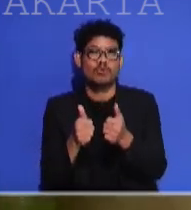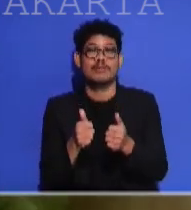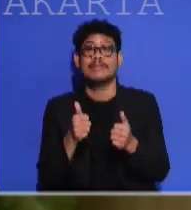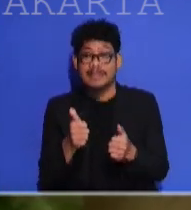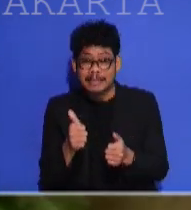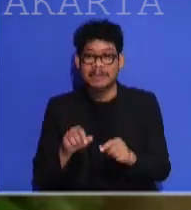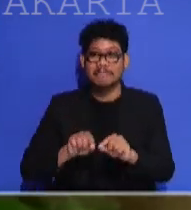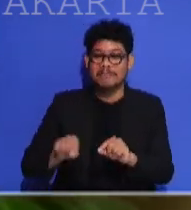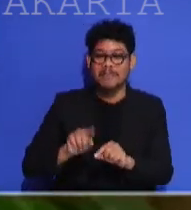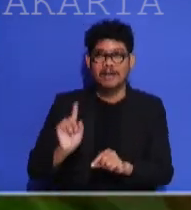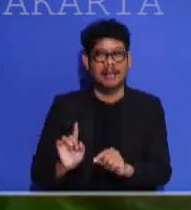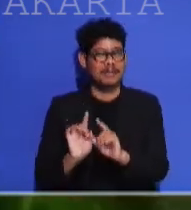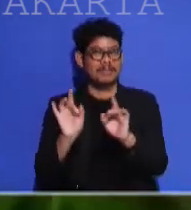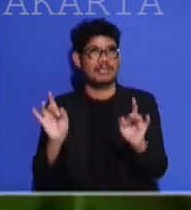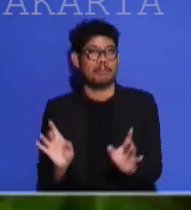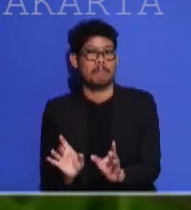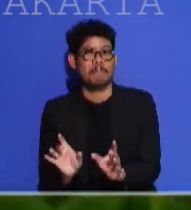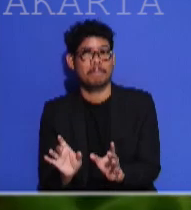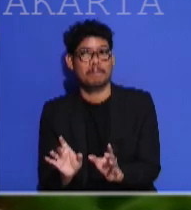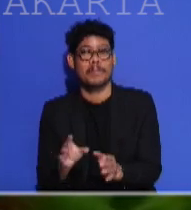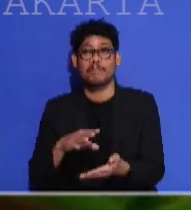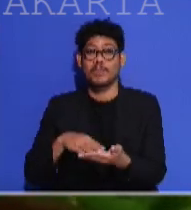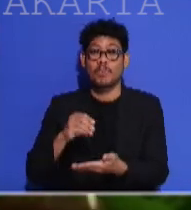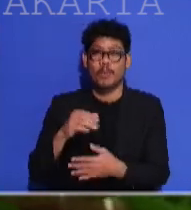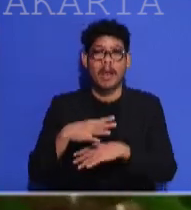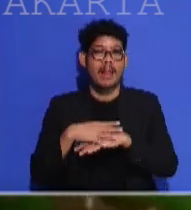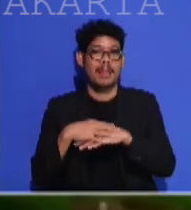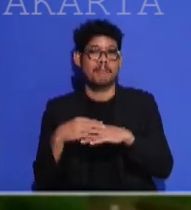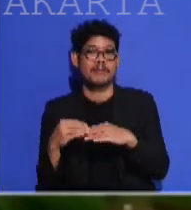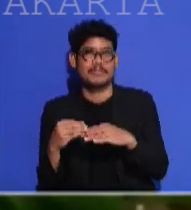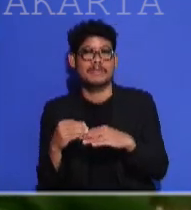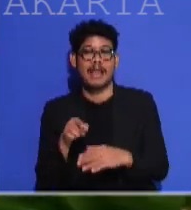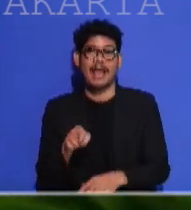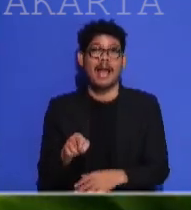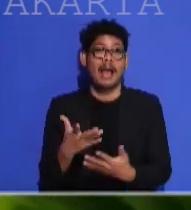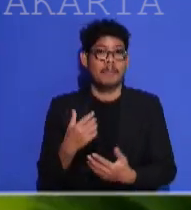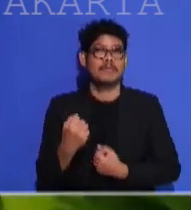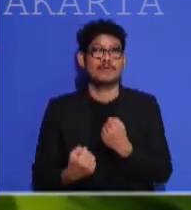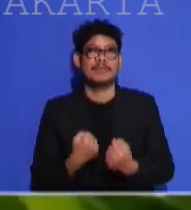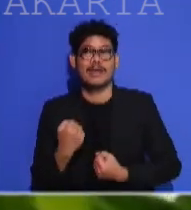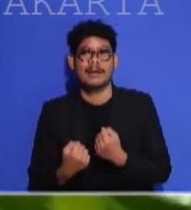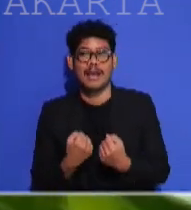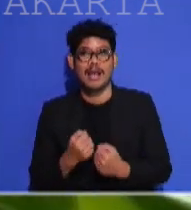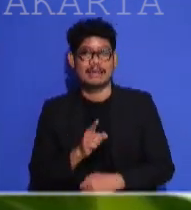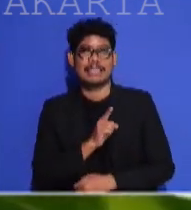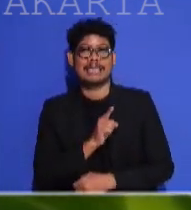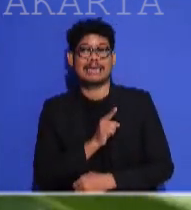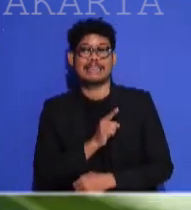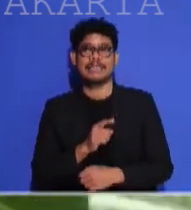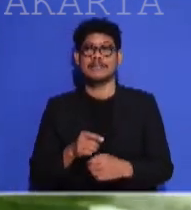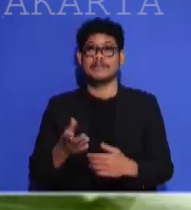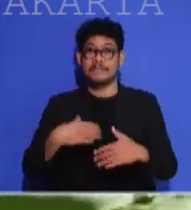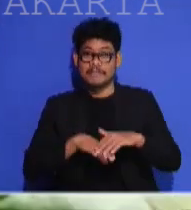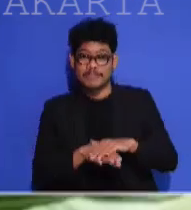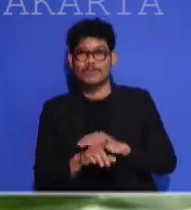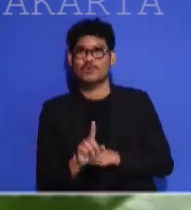kemawon. Rabuk kandang menika dipun gebyakaken piyambak kanthi dipun fermentasi rumiyin. Asiling panen sawi